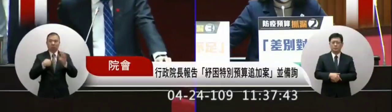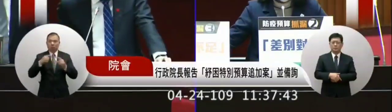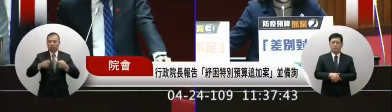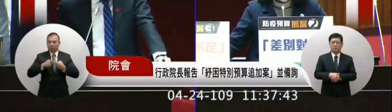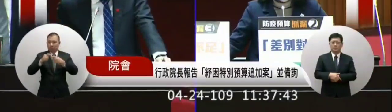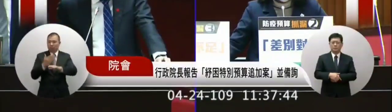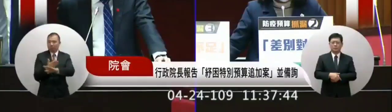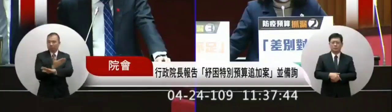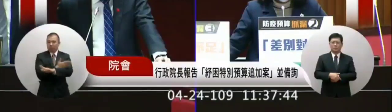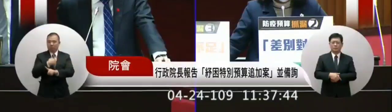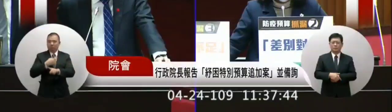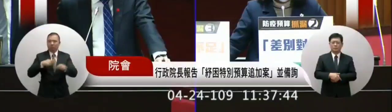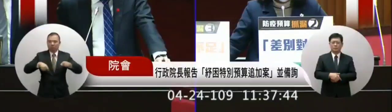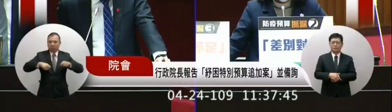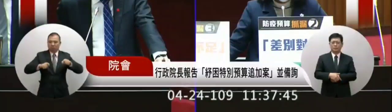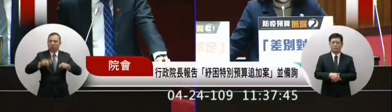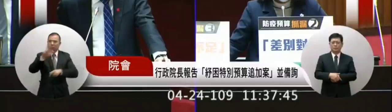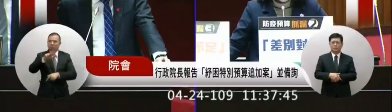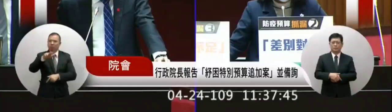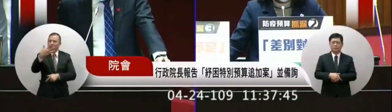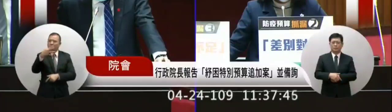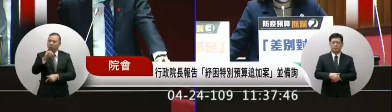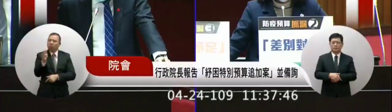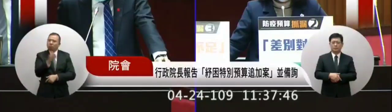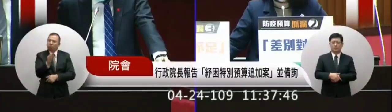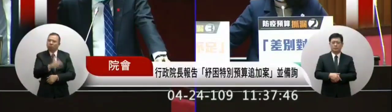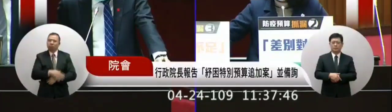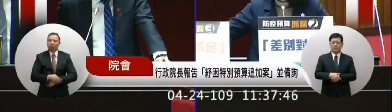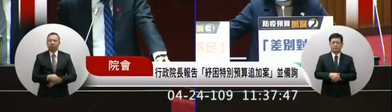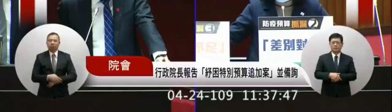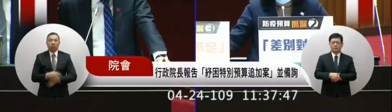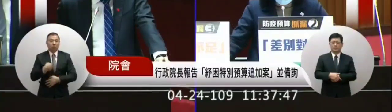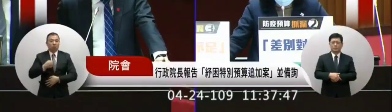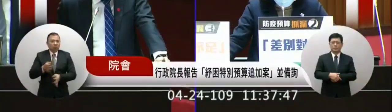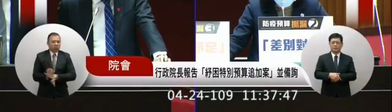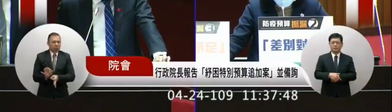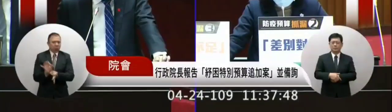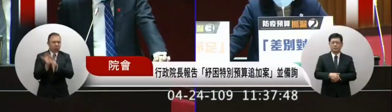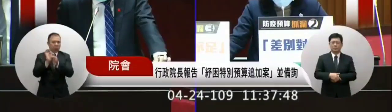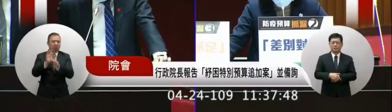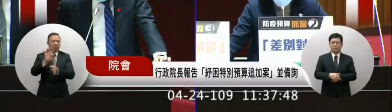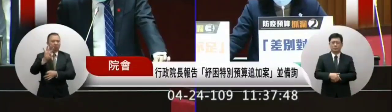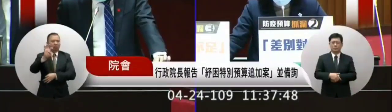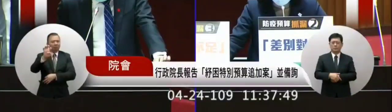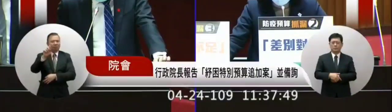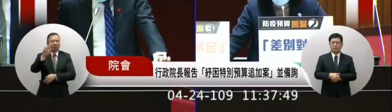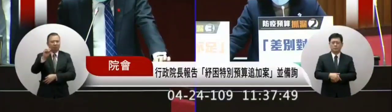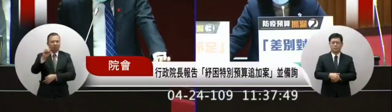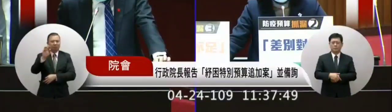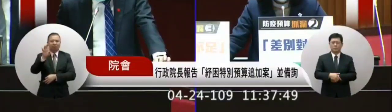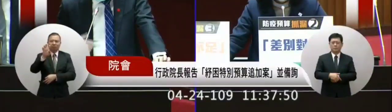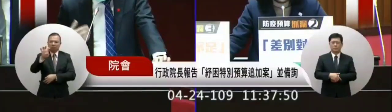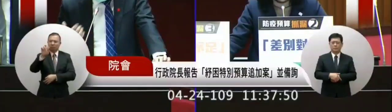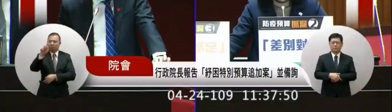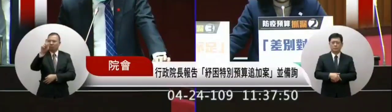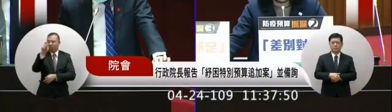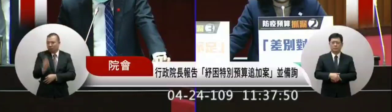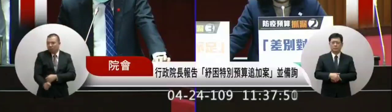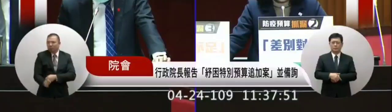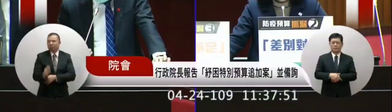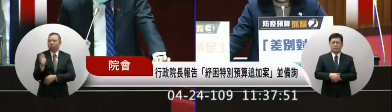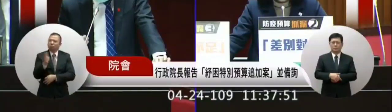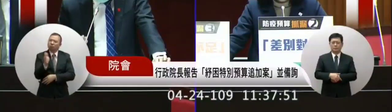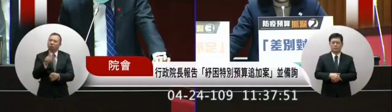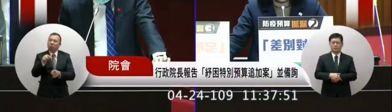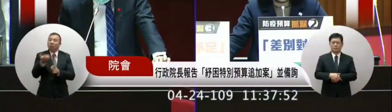编列7800万左右，那这一次呢增加到41亿多，所以就针对刚委员前面所